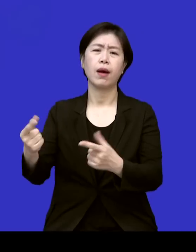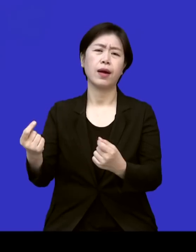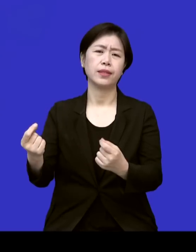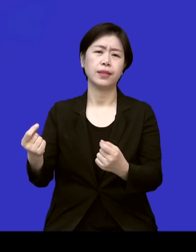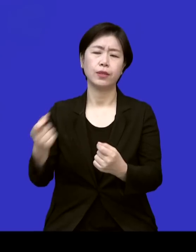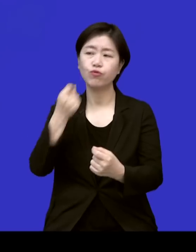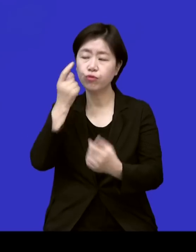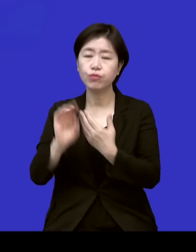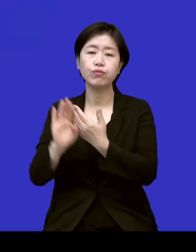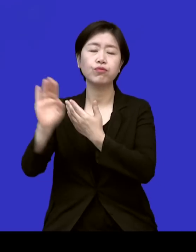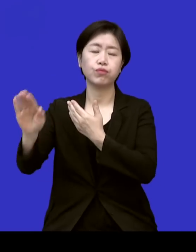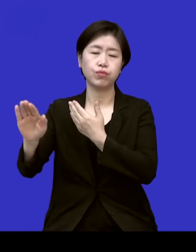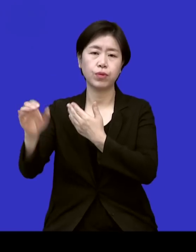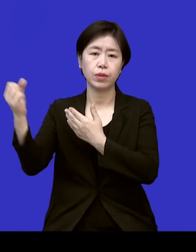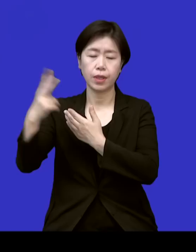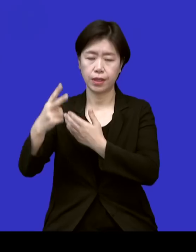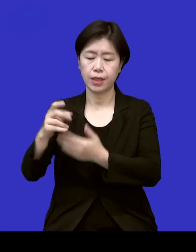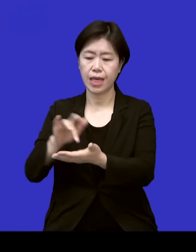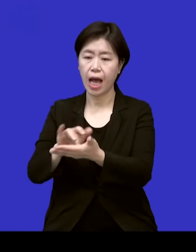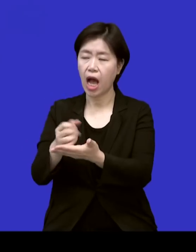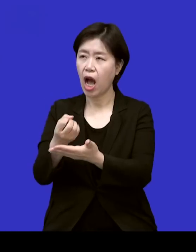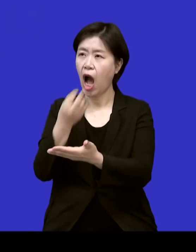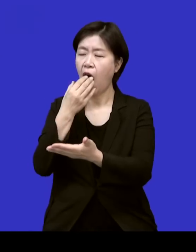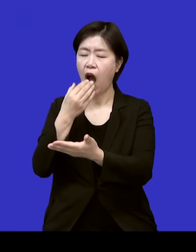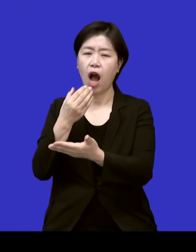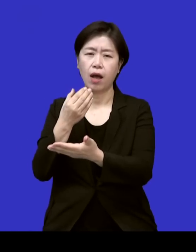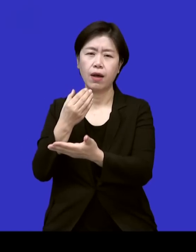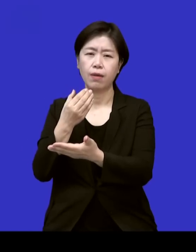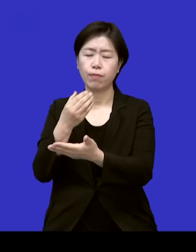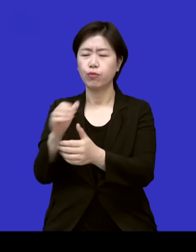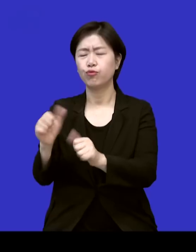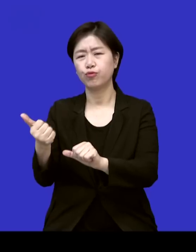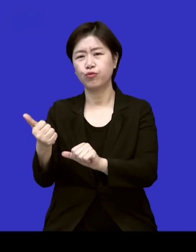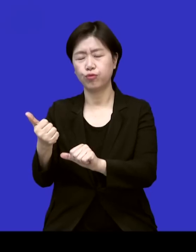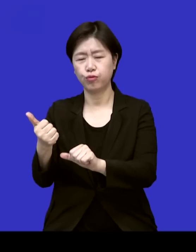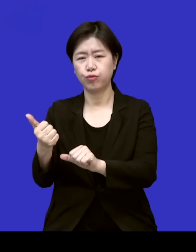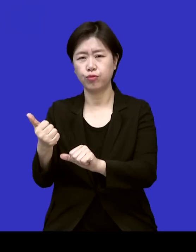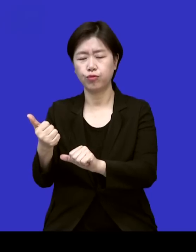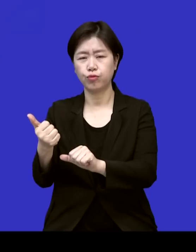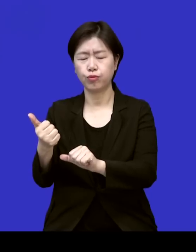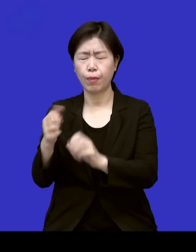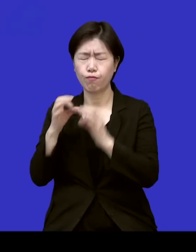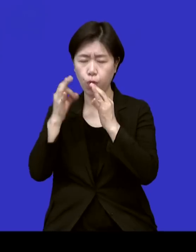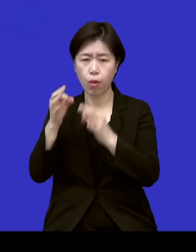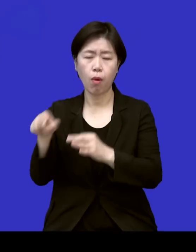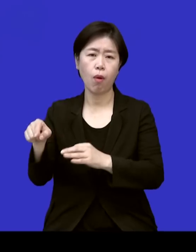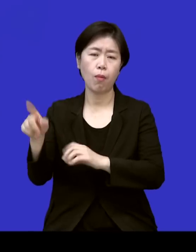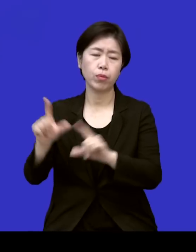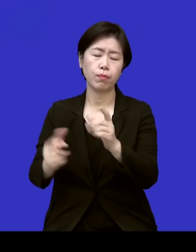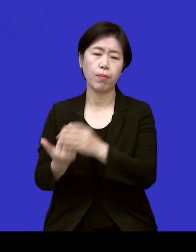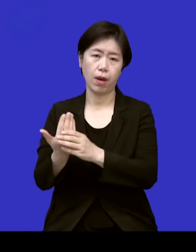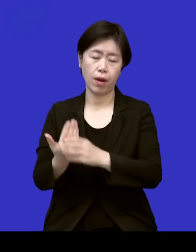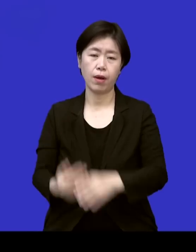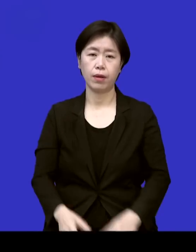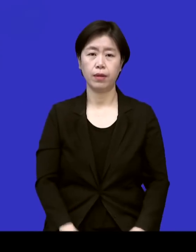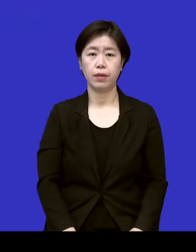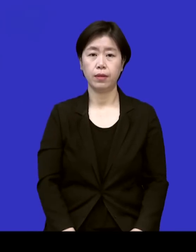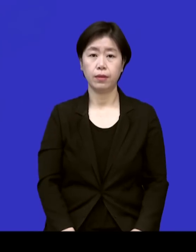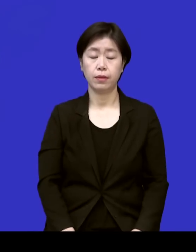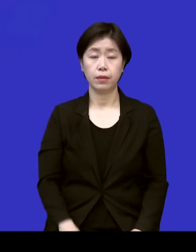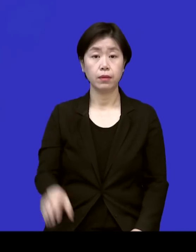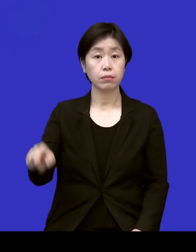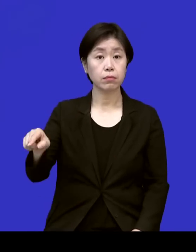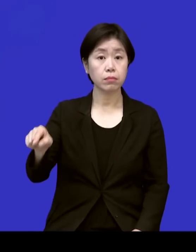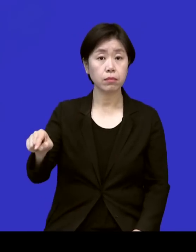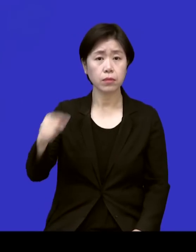6개월 후에 후에 약을 먹은 거예요. 아이고. 아니 그 근본적인 원인이 무엇일까? 그 아이가 그토록 네.